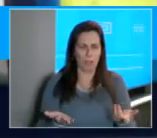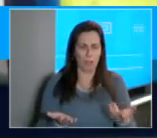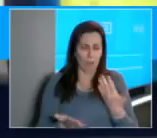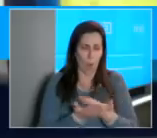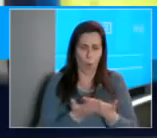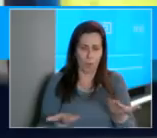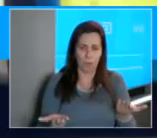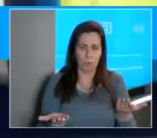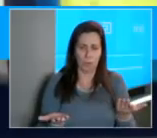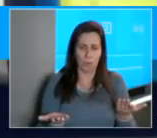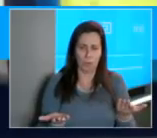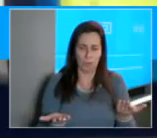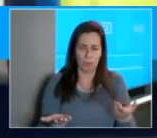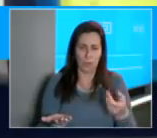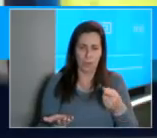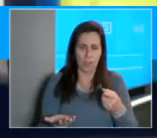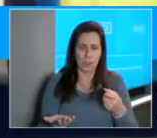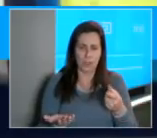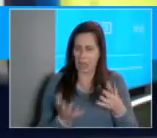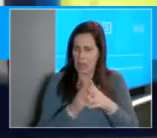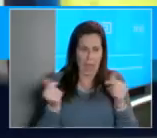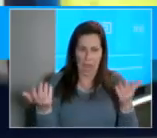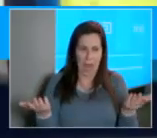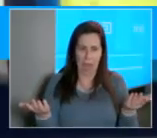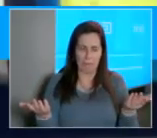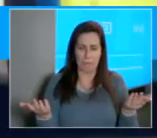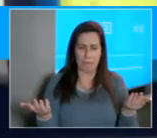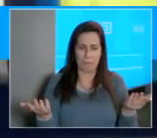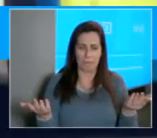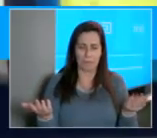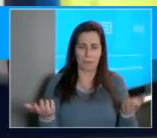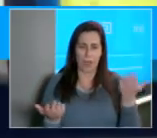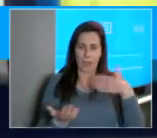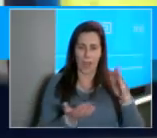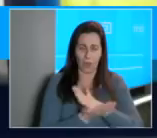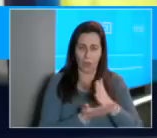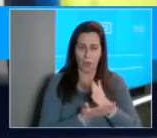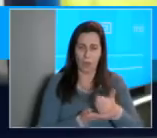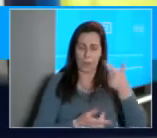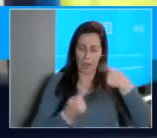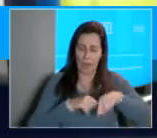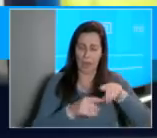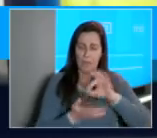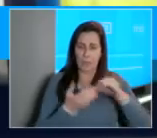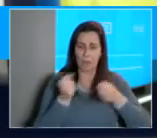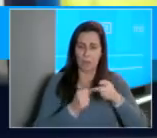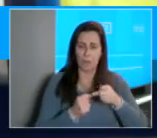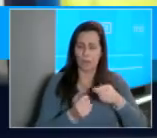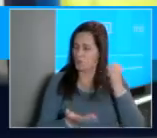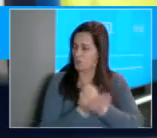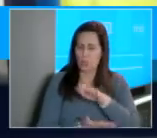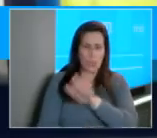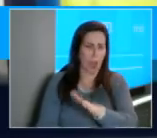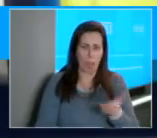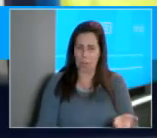והראיה היא שזה נעלם כשם שזה עלה לכותרות. כלומר, הייתה החלטה שמנהל אגף במשרד התחבורה שאישר את זה